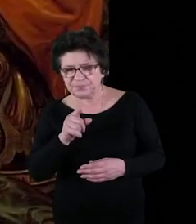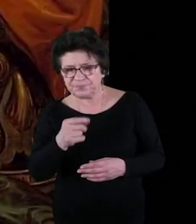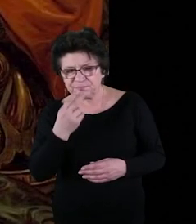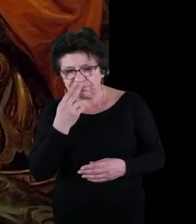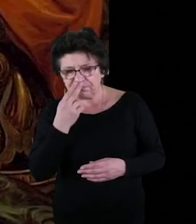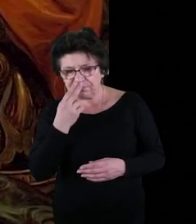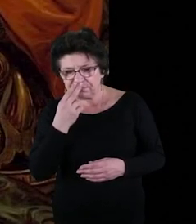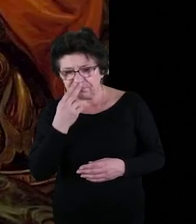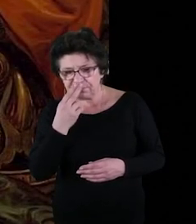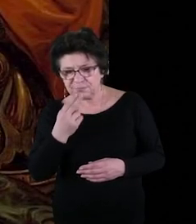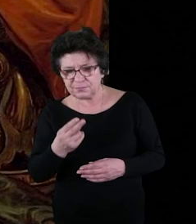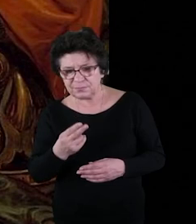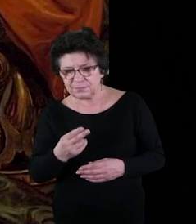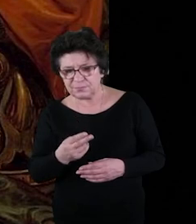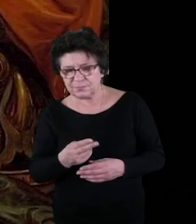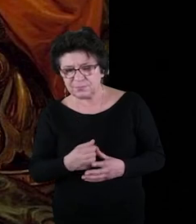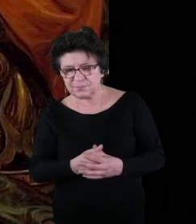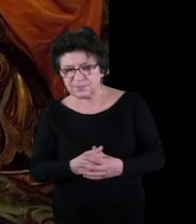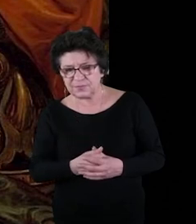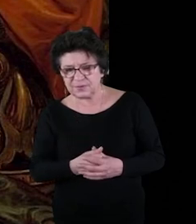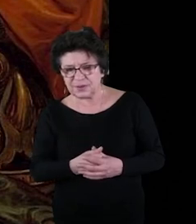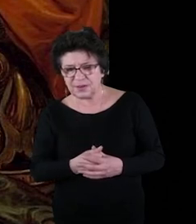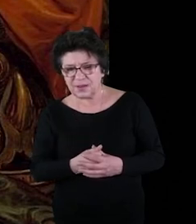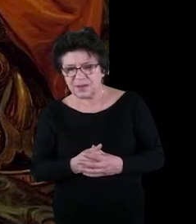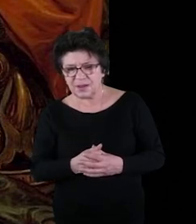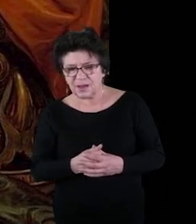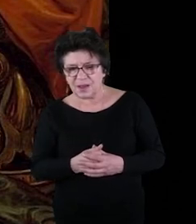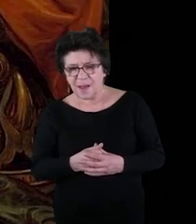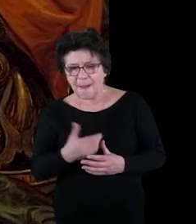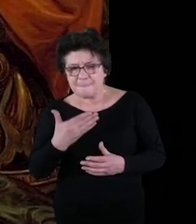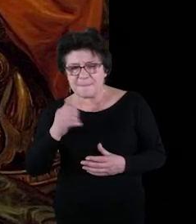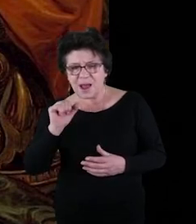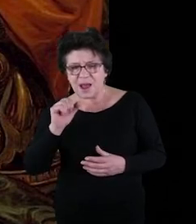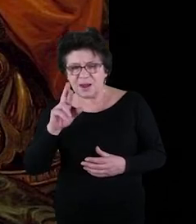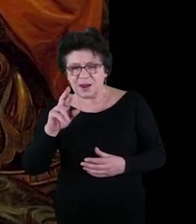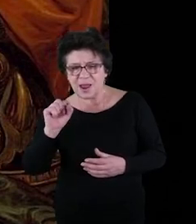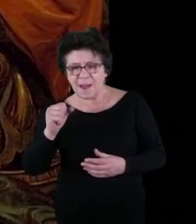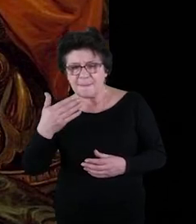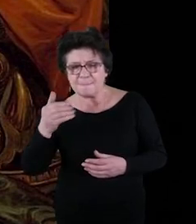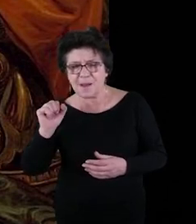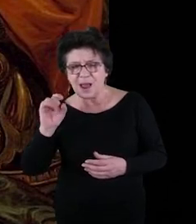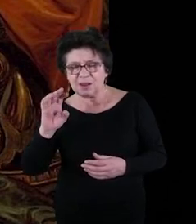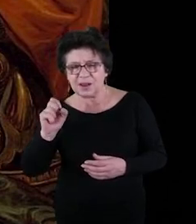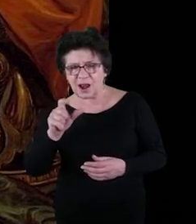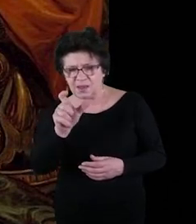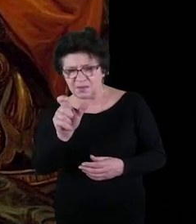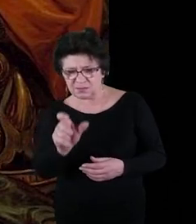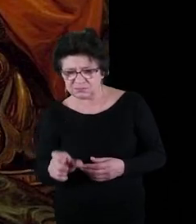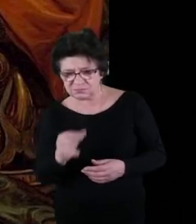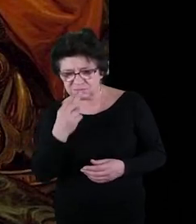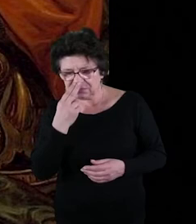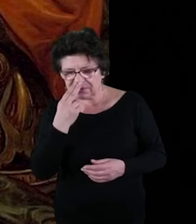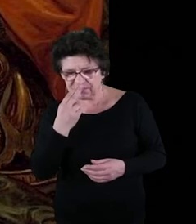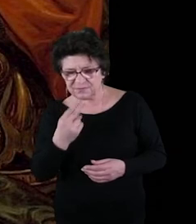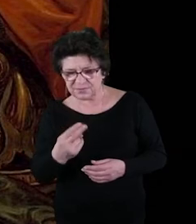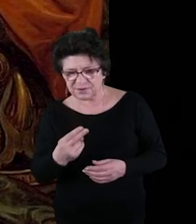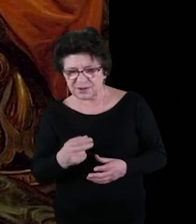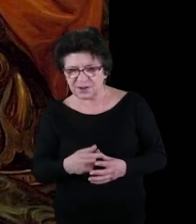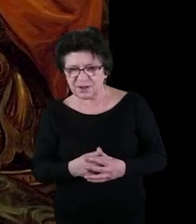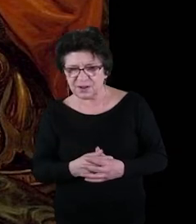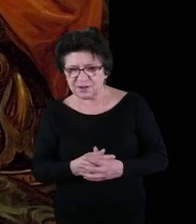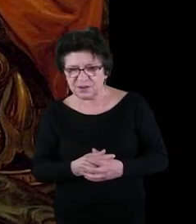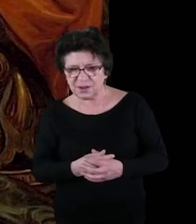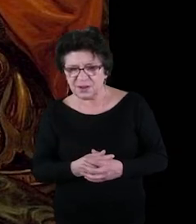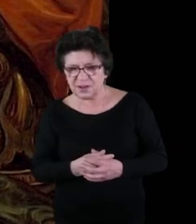jest też jako Maria Magdalena mam tutaj taki przewodnik